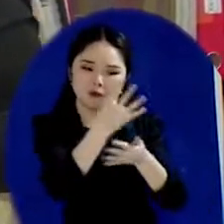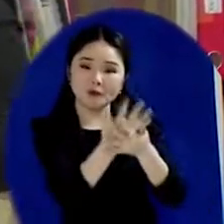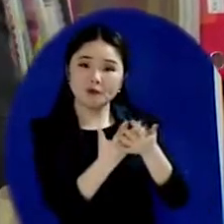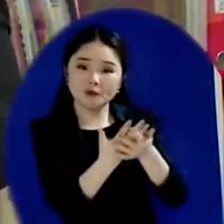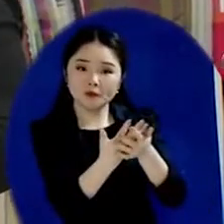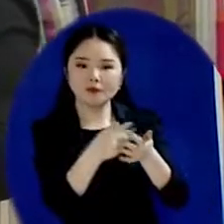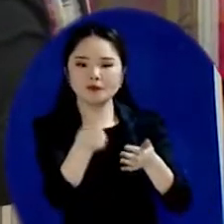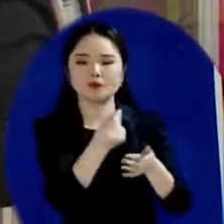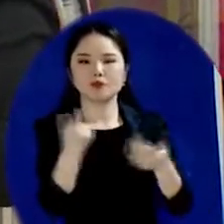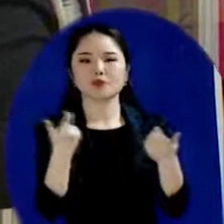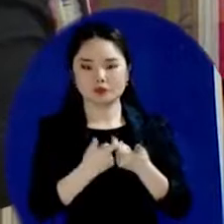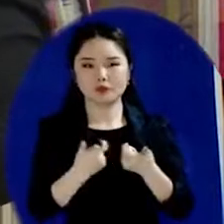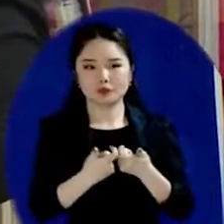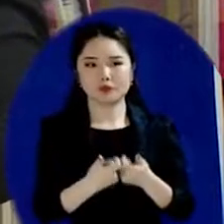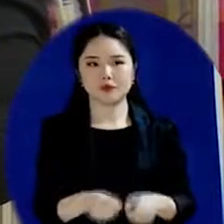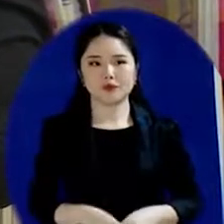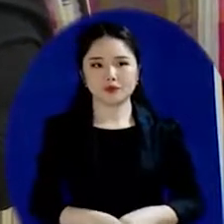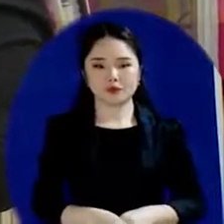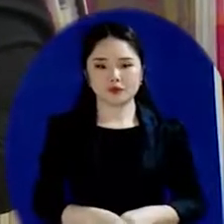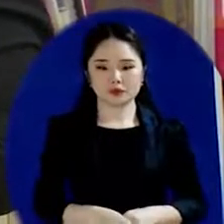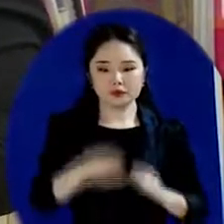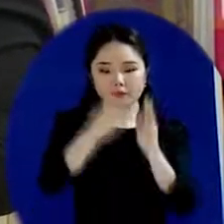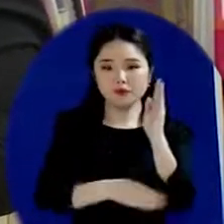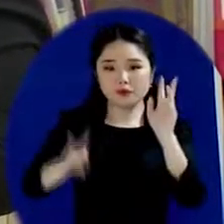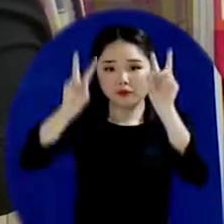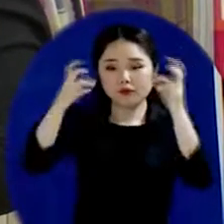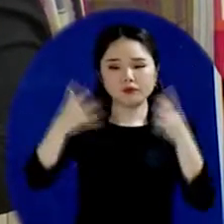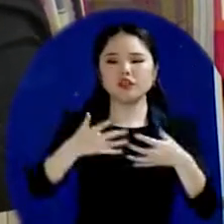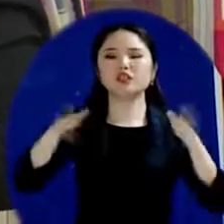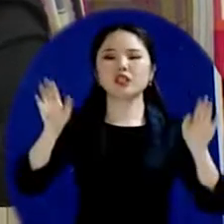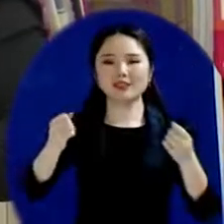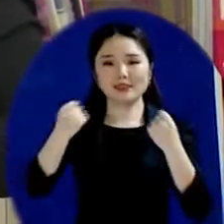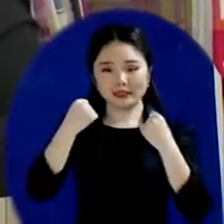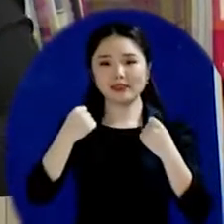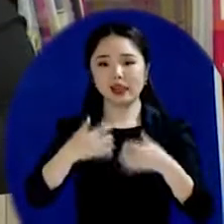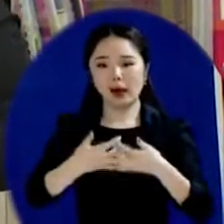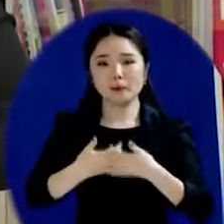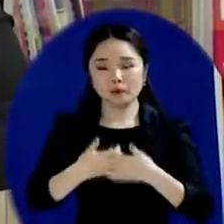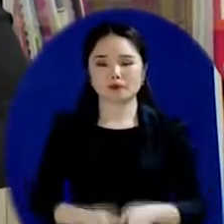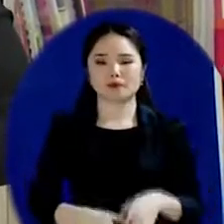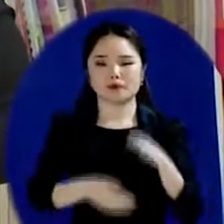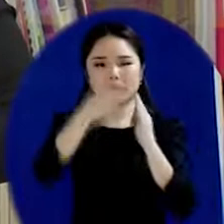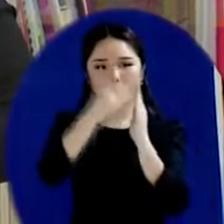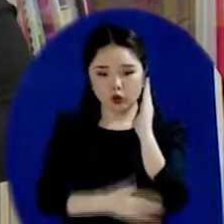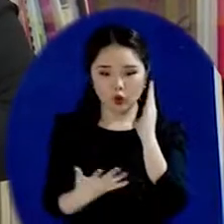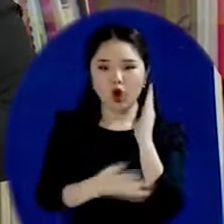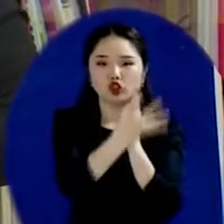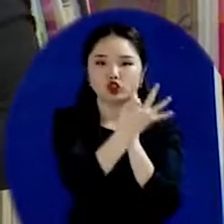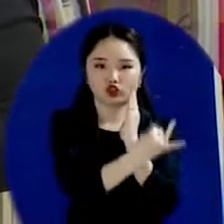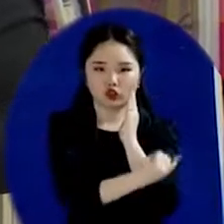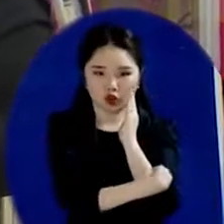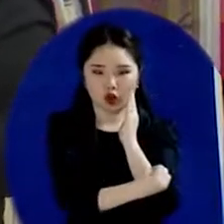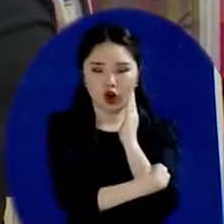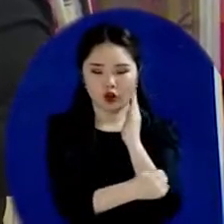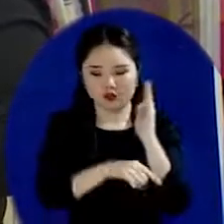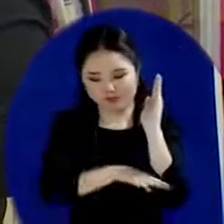дөрвөлжин нүдээр хийх юм аа. Диаграмын маань гар чиг нэстэг амтд, харин тоо хэмжээгээ урд нь бичээ.